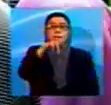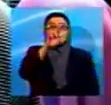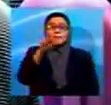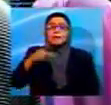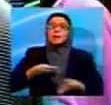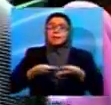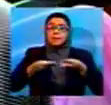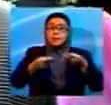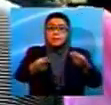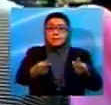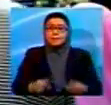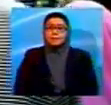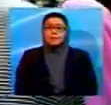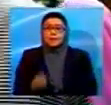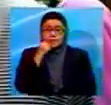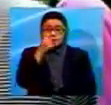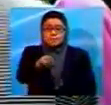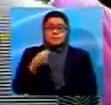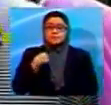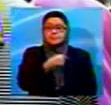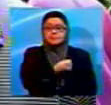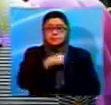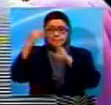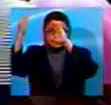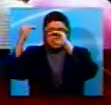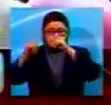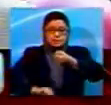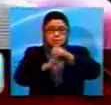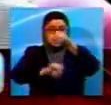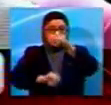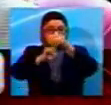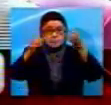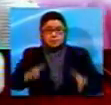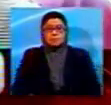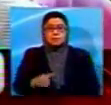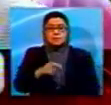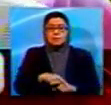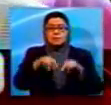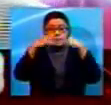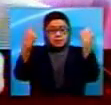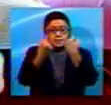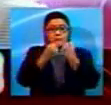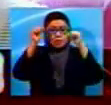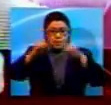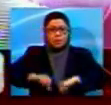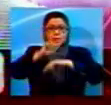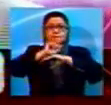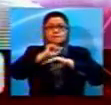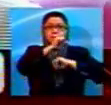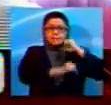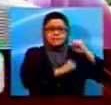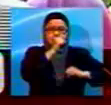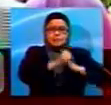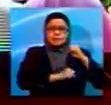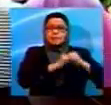harap petugas-petugas Parti ataupun penok-penyokong calon ni dapat mengamalkan sikap